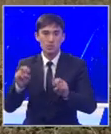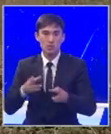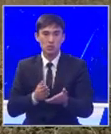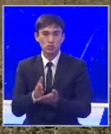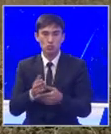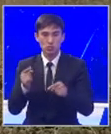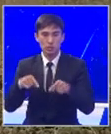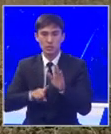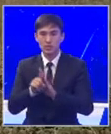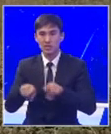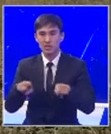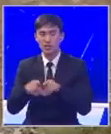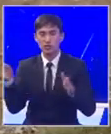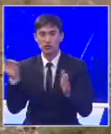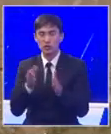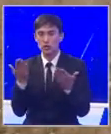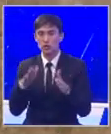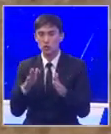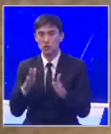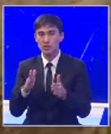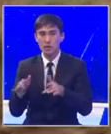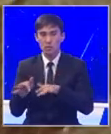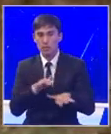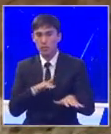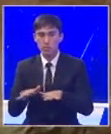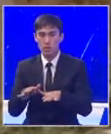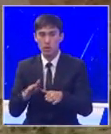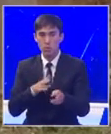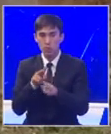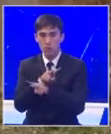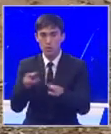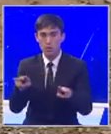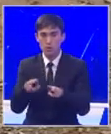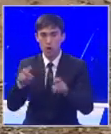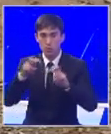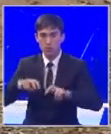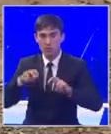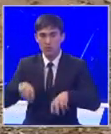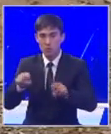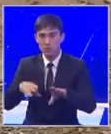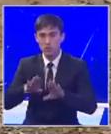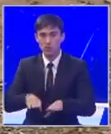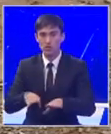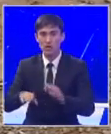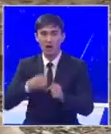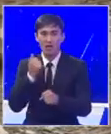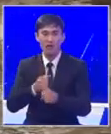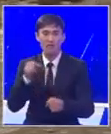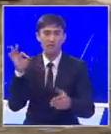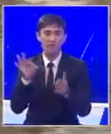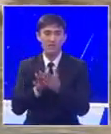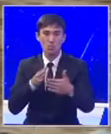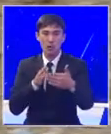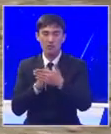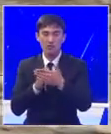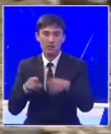службы при наступлении таких чрезвычайных ситуаций принимают меры по мониторингу и обследованию опасных участков. Главная цель –